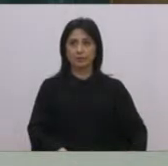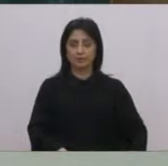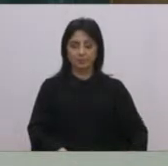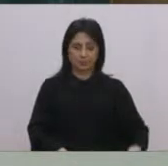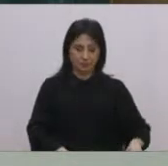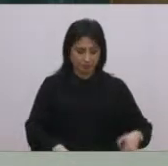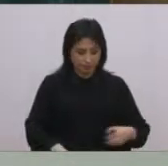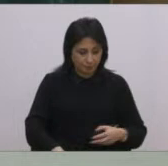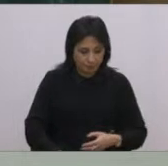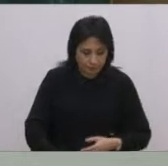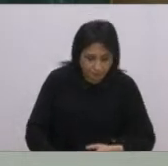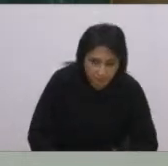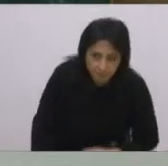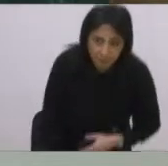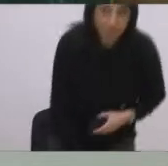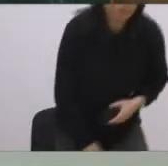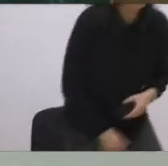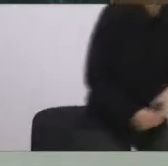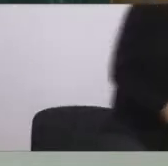გასაგებია.